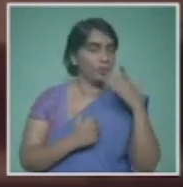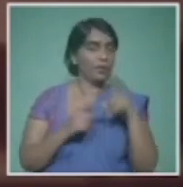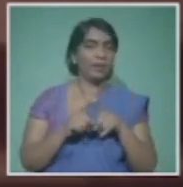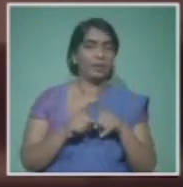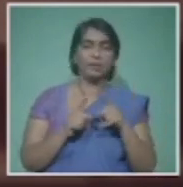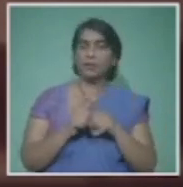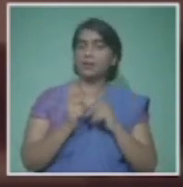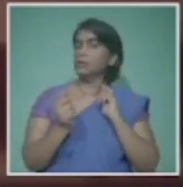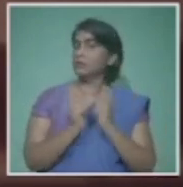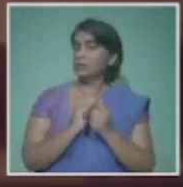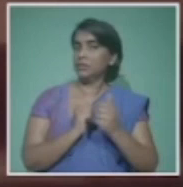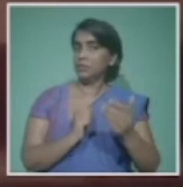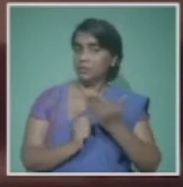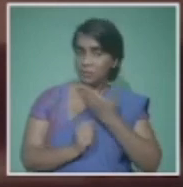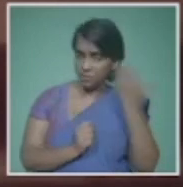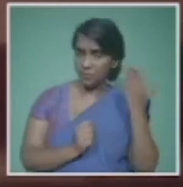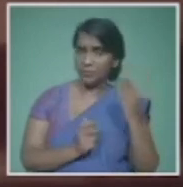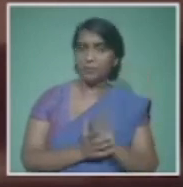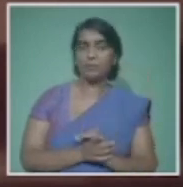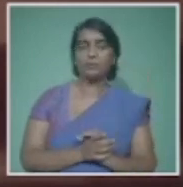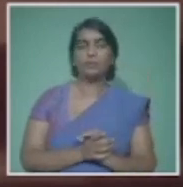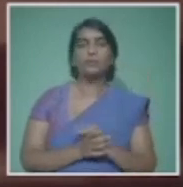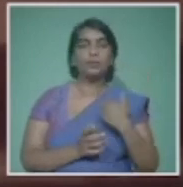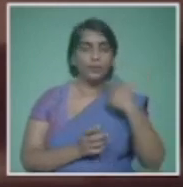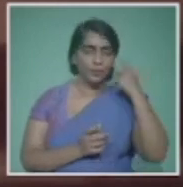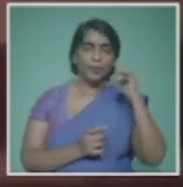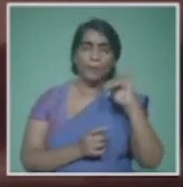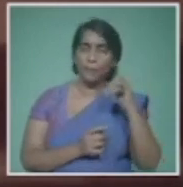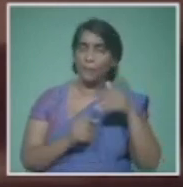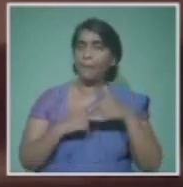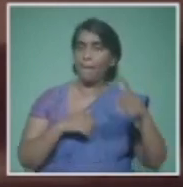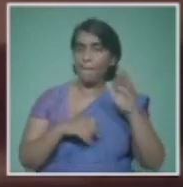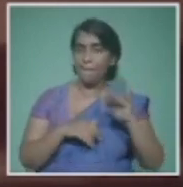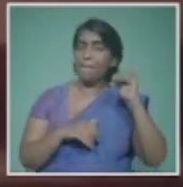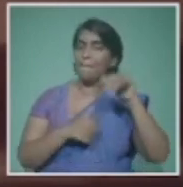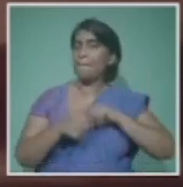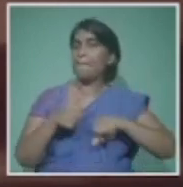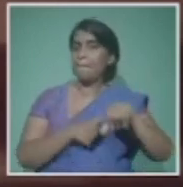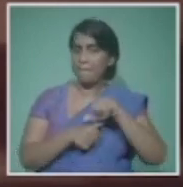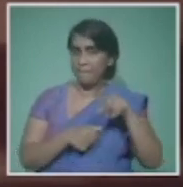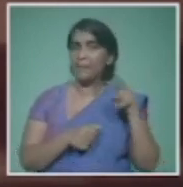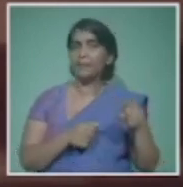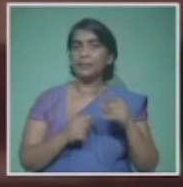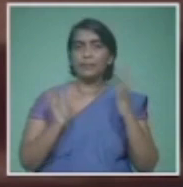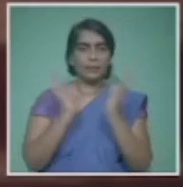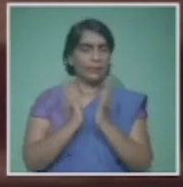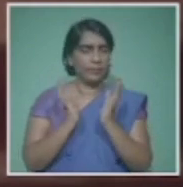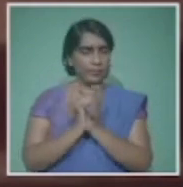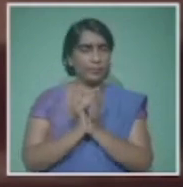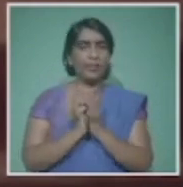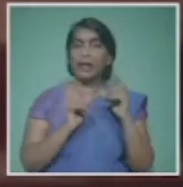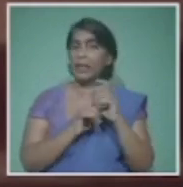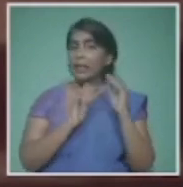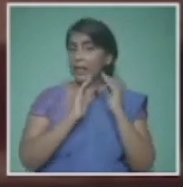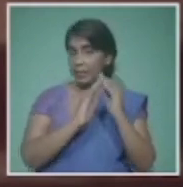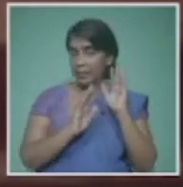alat perdi benas kirim kirim ada sindah benda puluang. Bidadarnya samara astaulat iena samara ayatan orang deng, warna jiwi